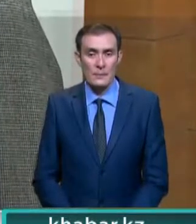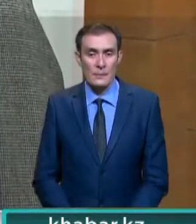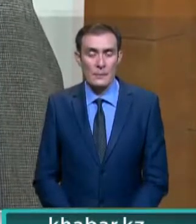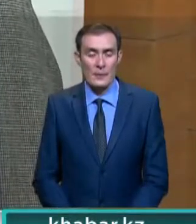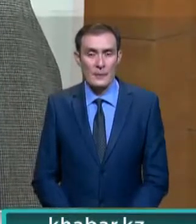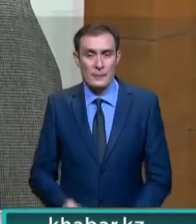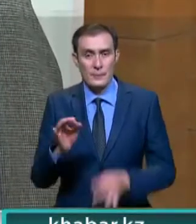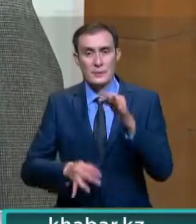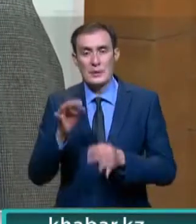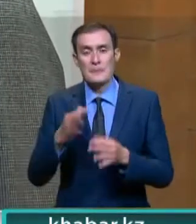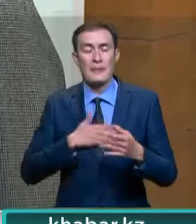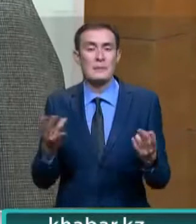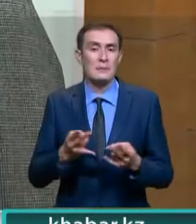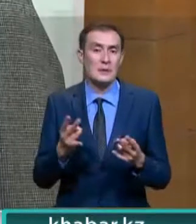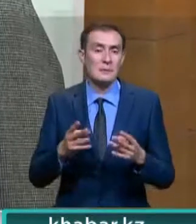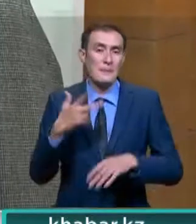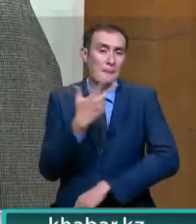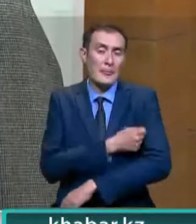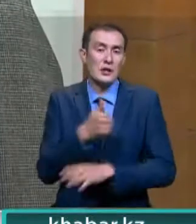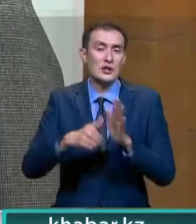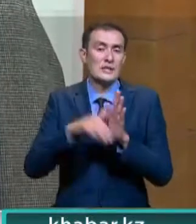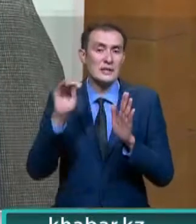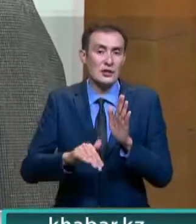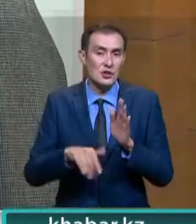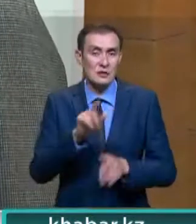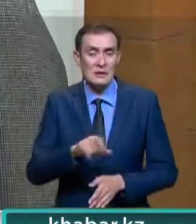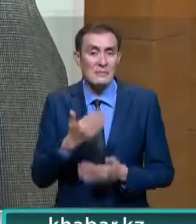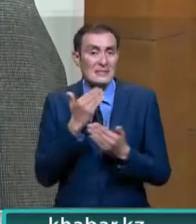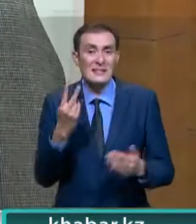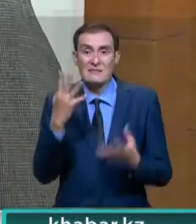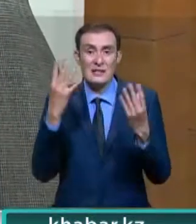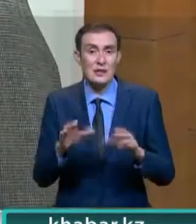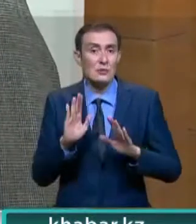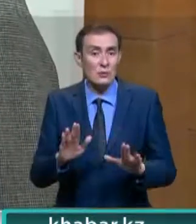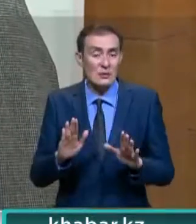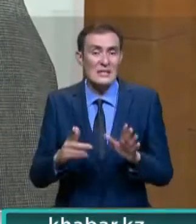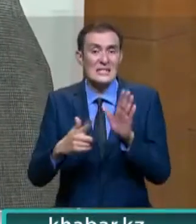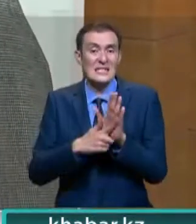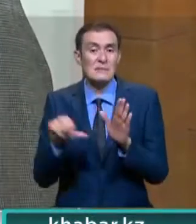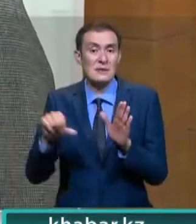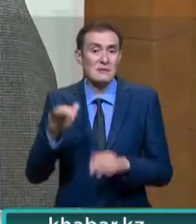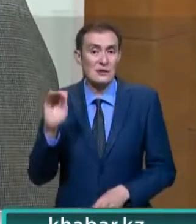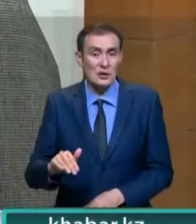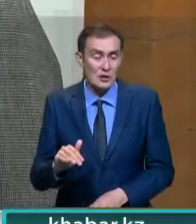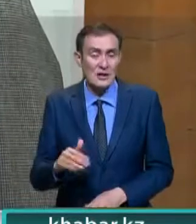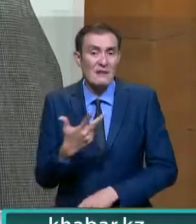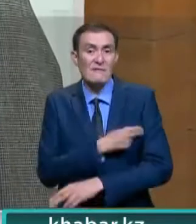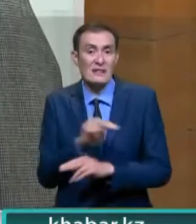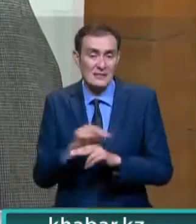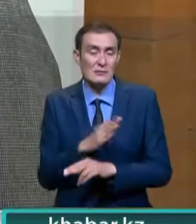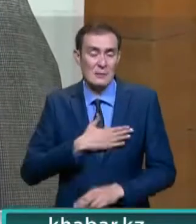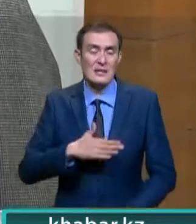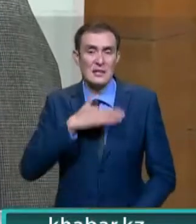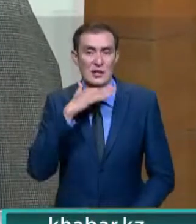В сутки нам необходимо прививать до 6 тысяч человек. За последние два дня мы достигли отметки в 7 500. Вакцины